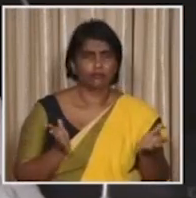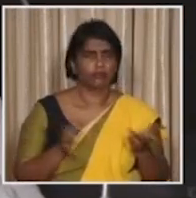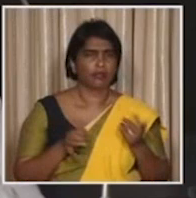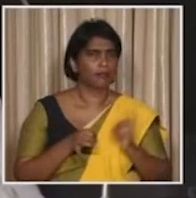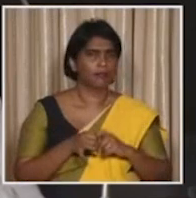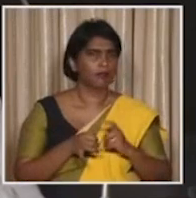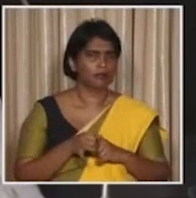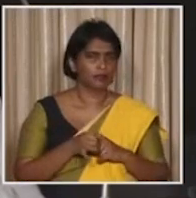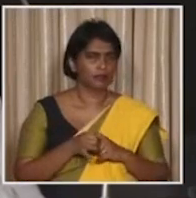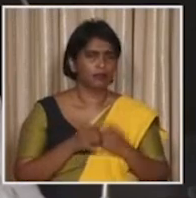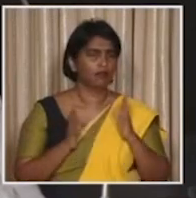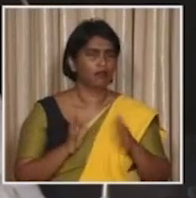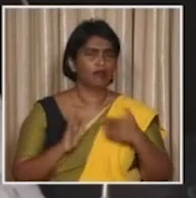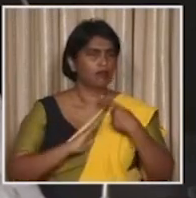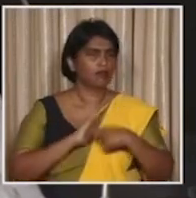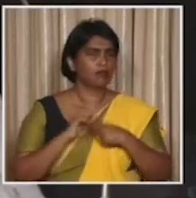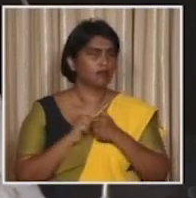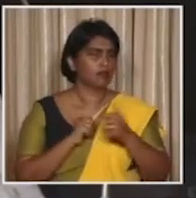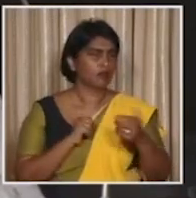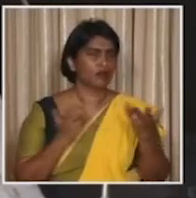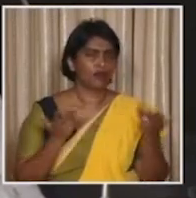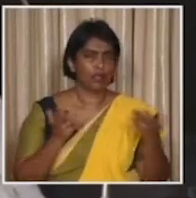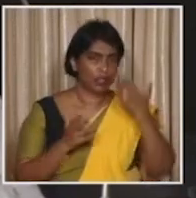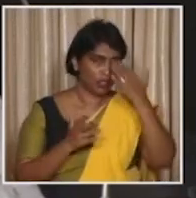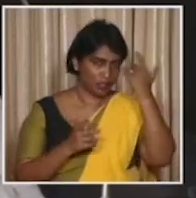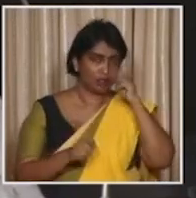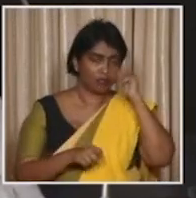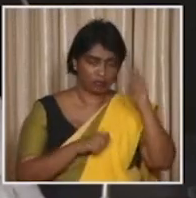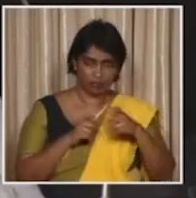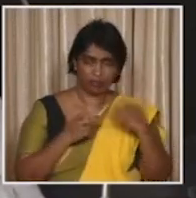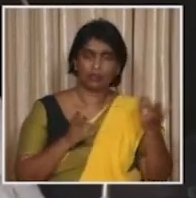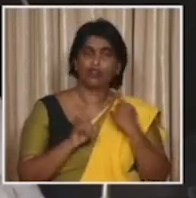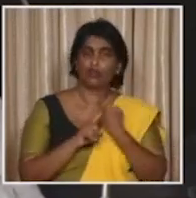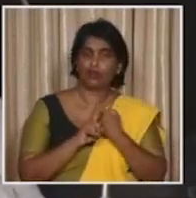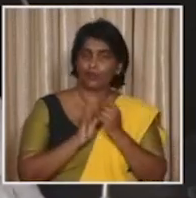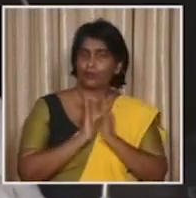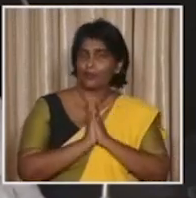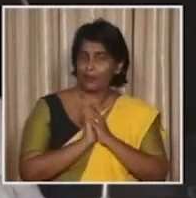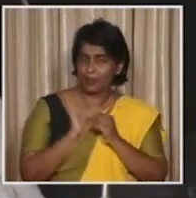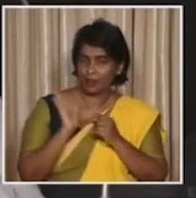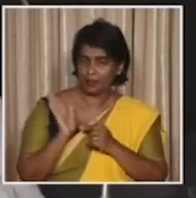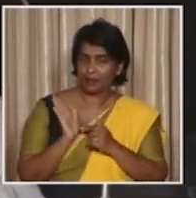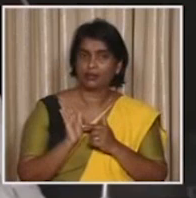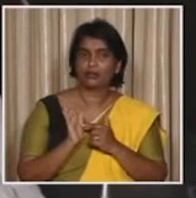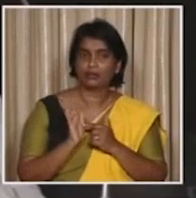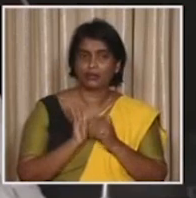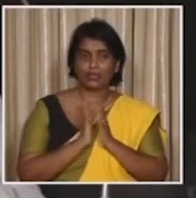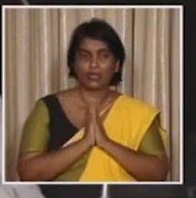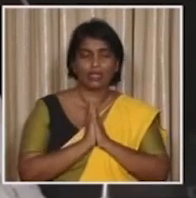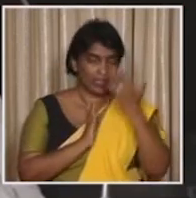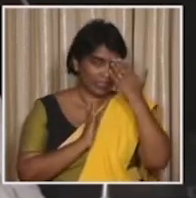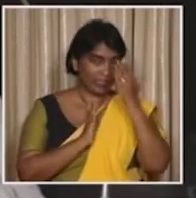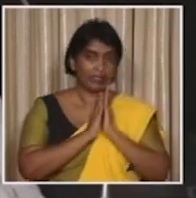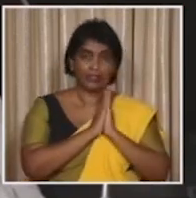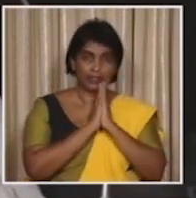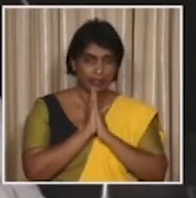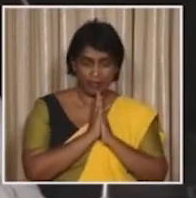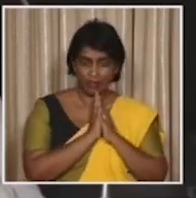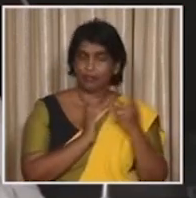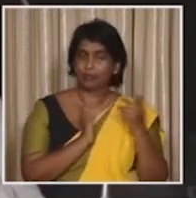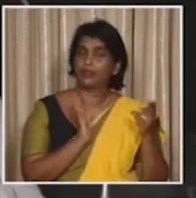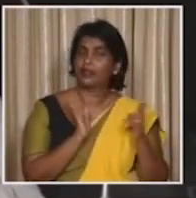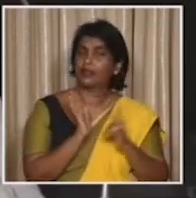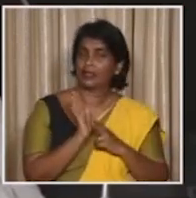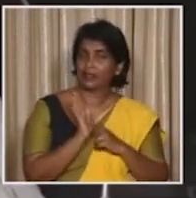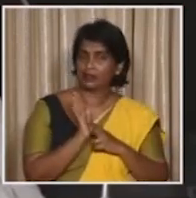நாட்டிலே? தமிழர்களுடைய நிலங்கள் வெடுக்குநாரி மலை, குருந்தூர் மலை, உருத்திரபுரம் சிவன் கோயில், நிலாவரை நல்ல தண்ணி